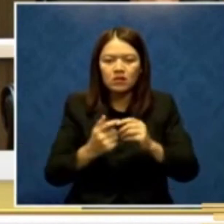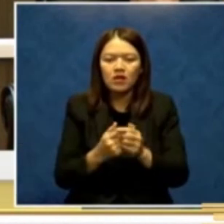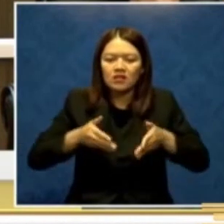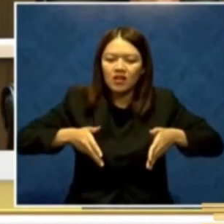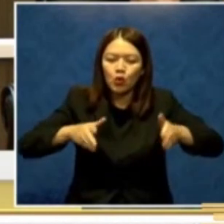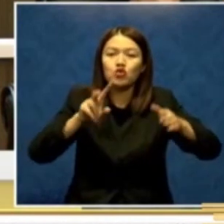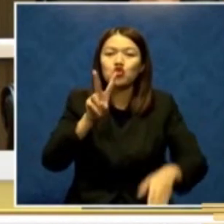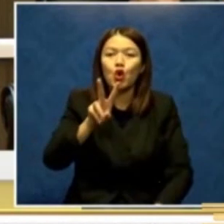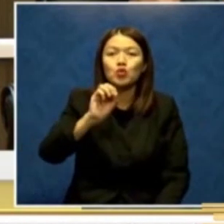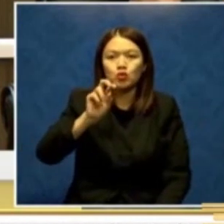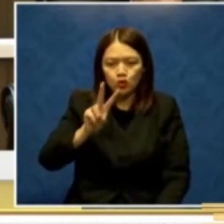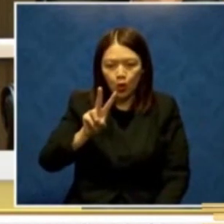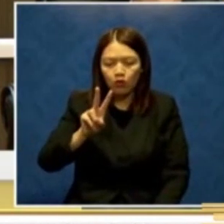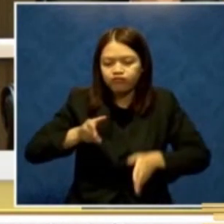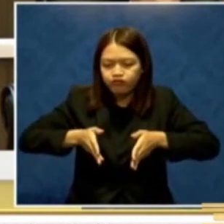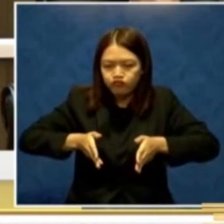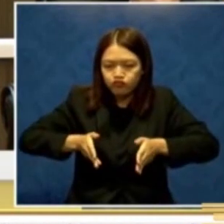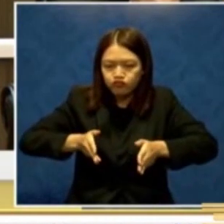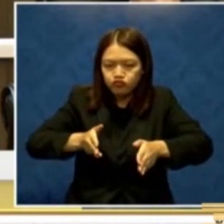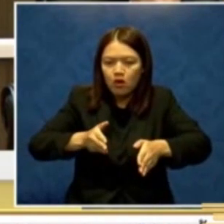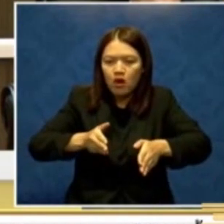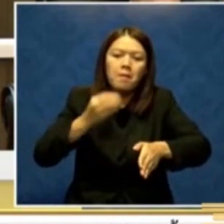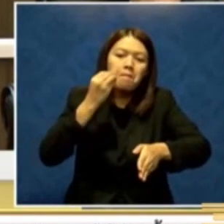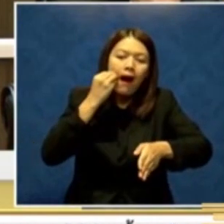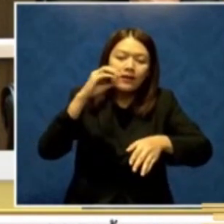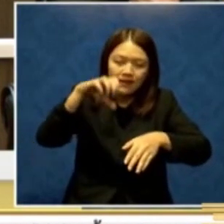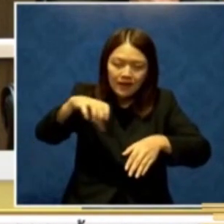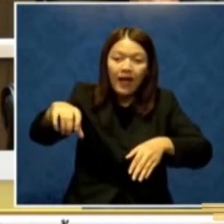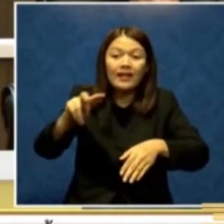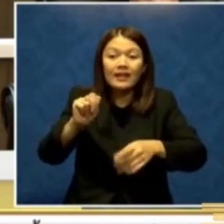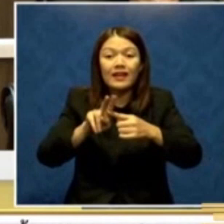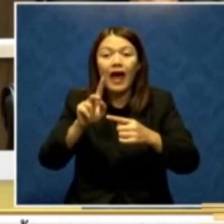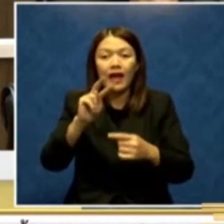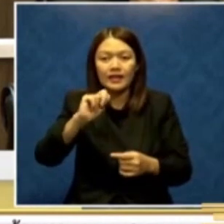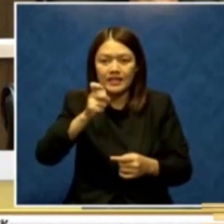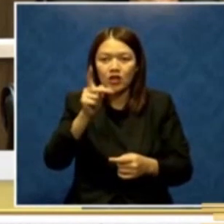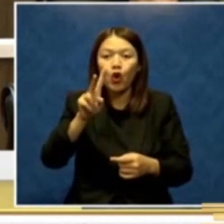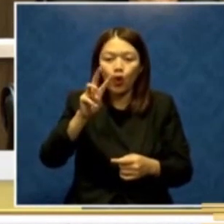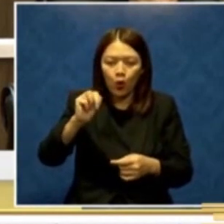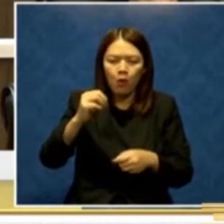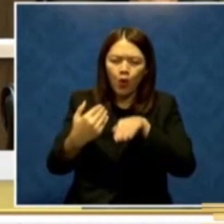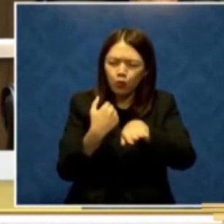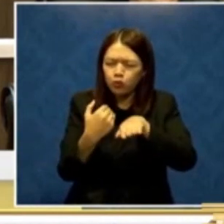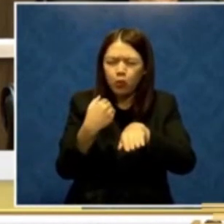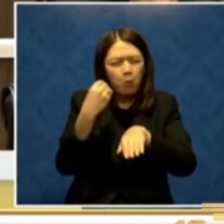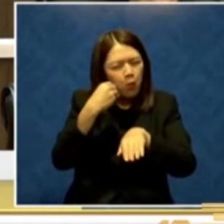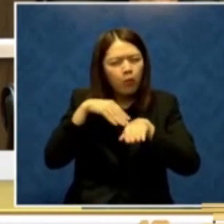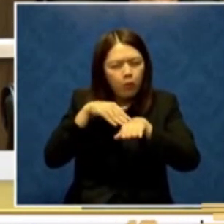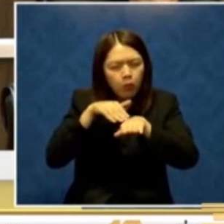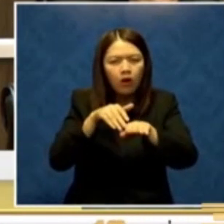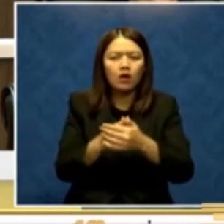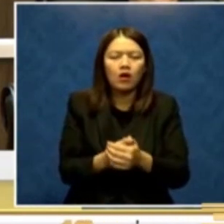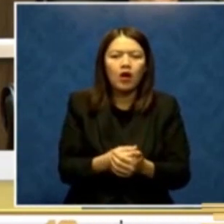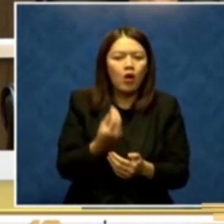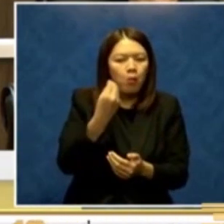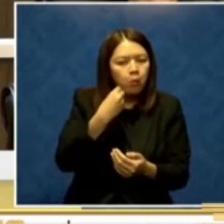202 ตัดกับถนนิเวตรัฐถึงบ้านนานิคม ซึงมีรถใช้สันจรจำนวนมากและพี่นพยา